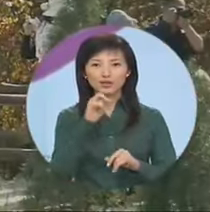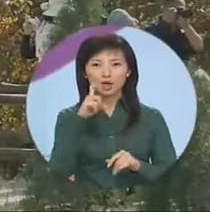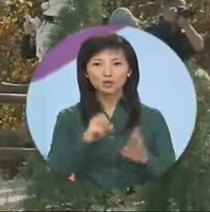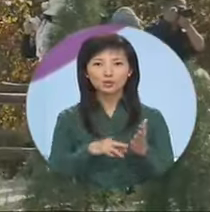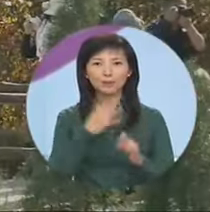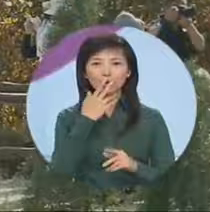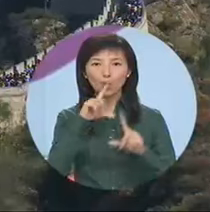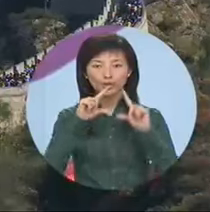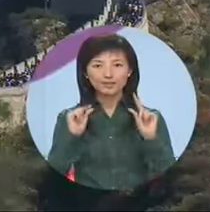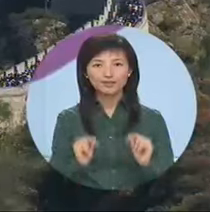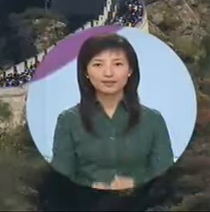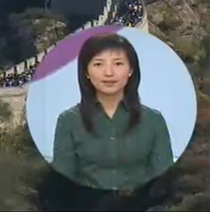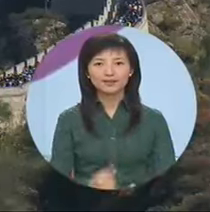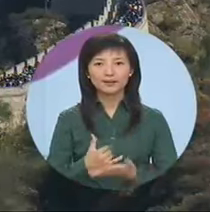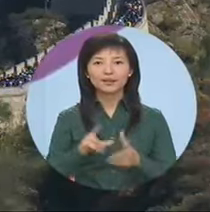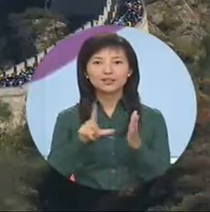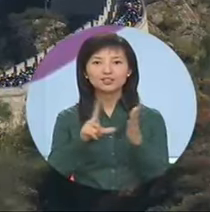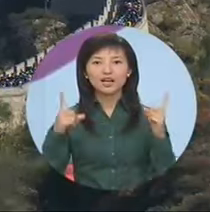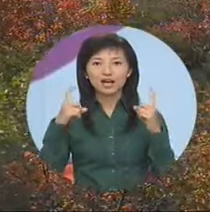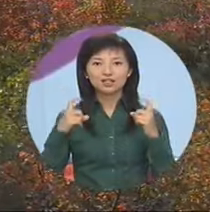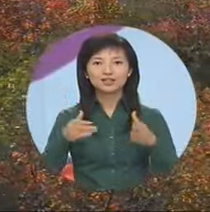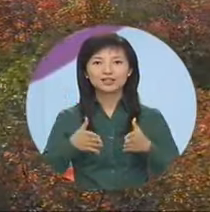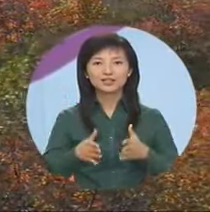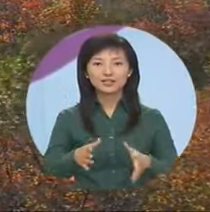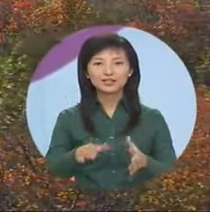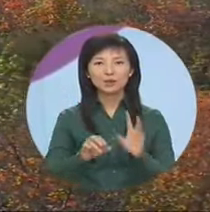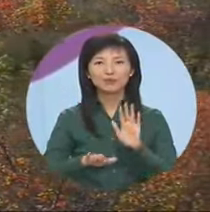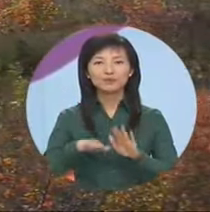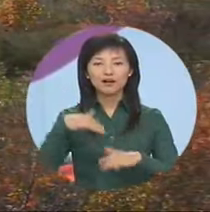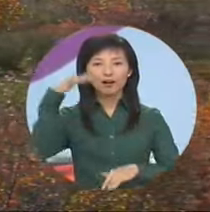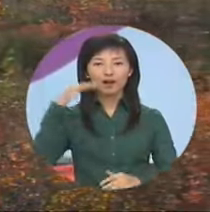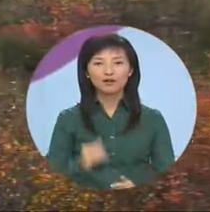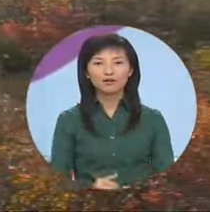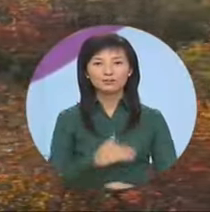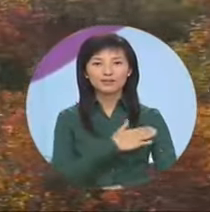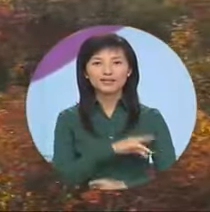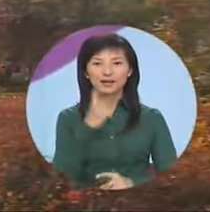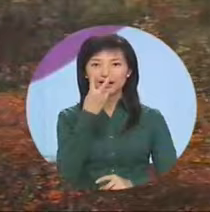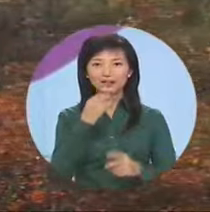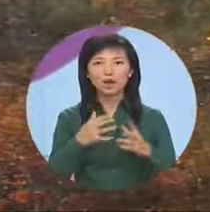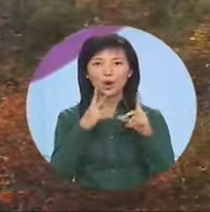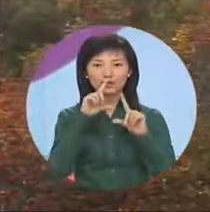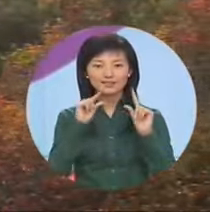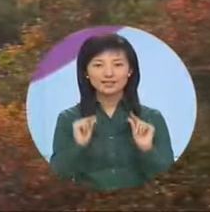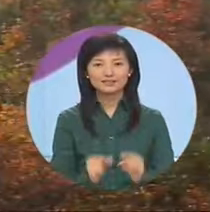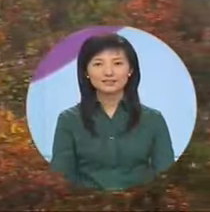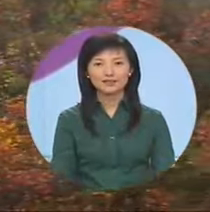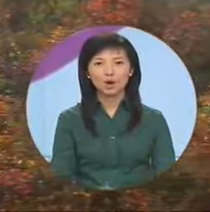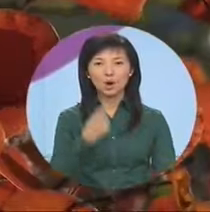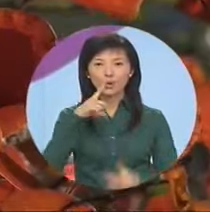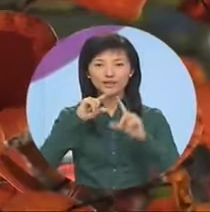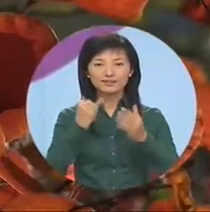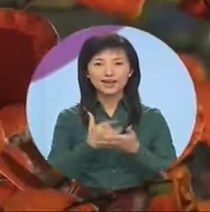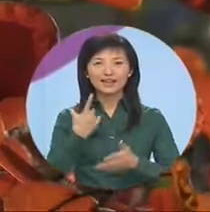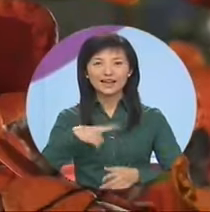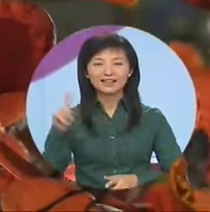的漫山红叶。 在八达岭长城，沿着山脚缓步登高，沿途金红色的叶子随处可见。红叶在蓝